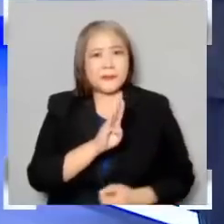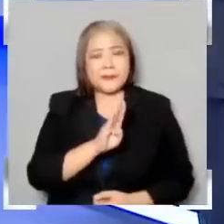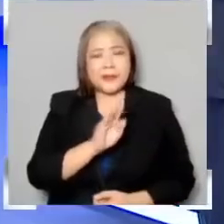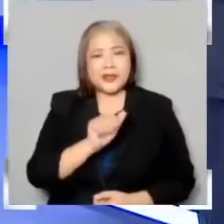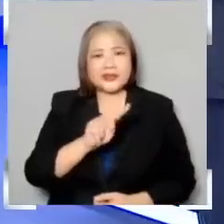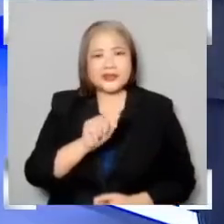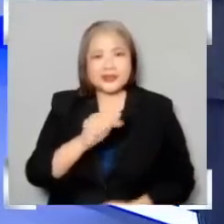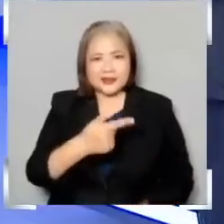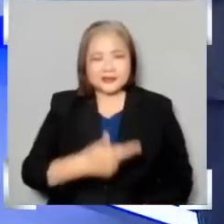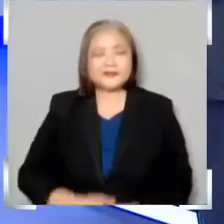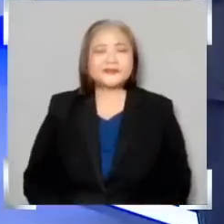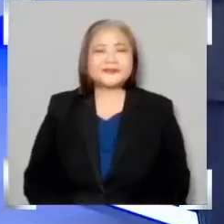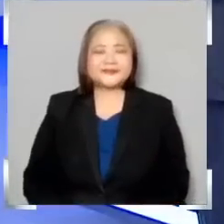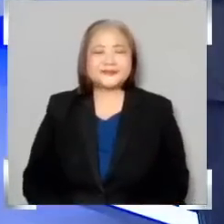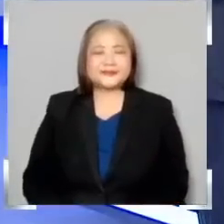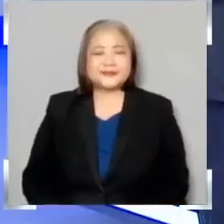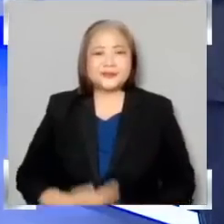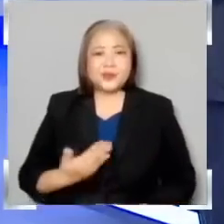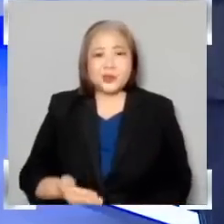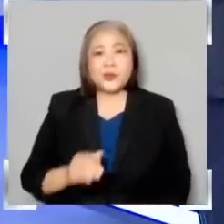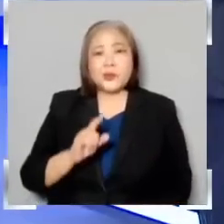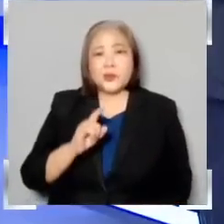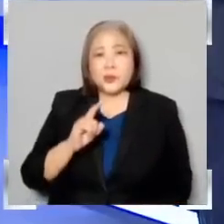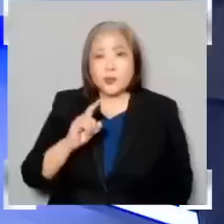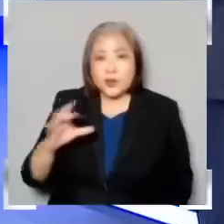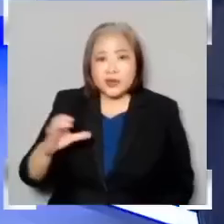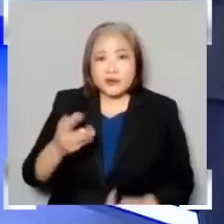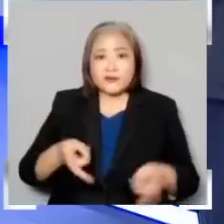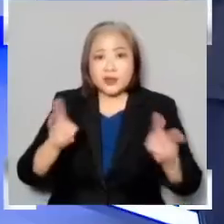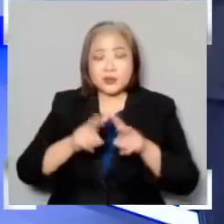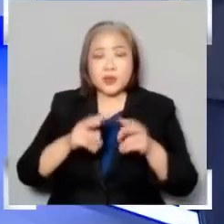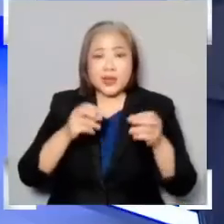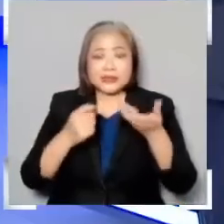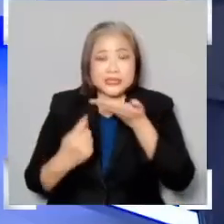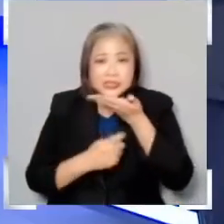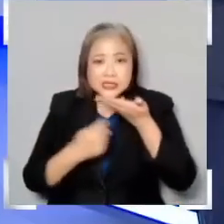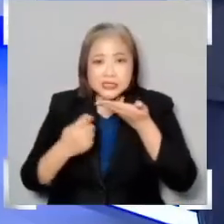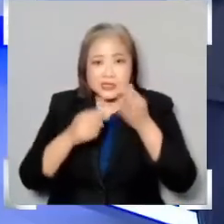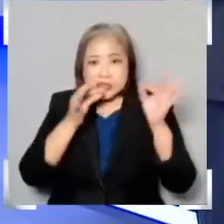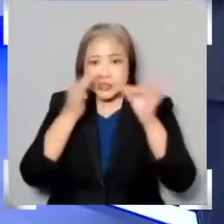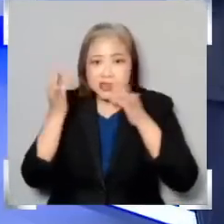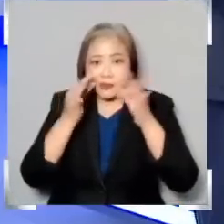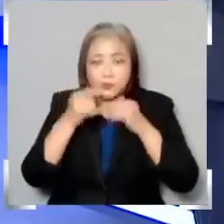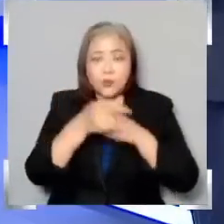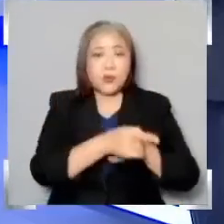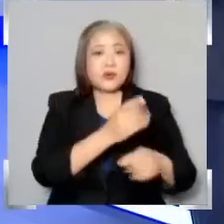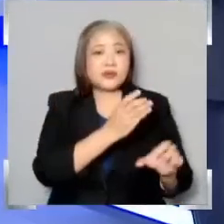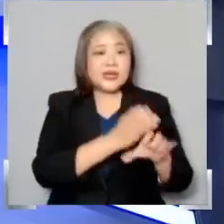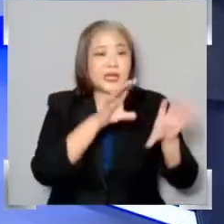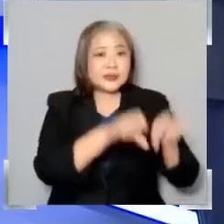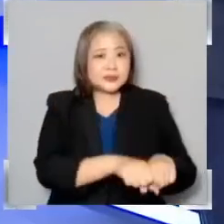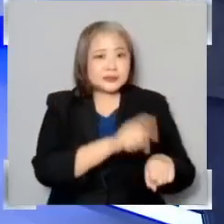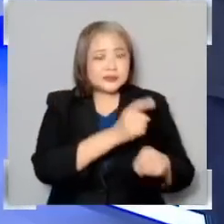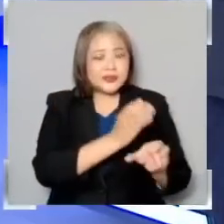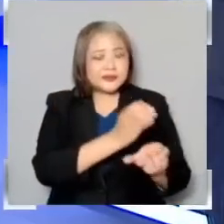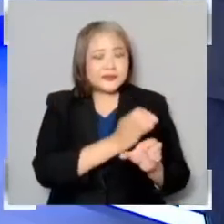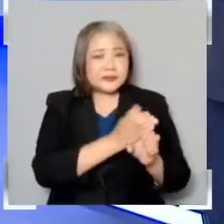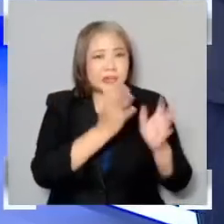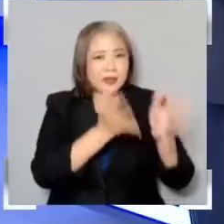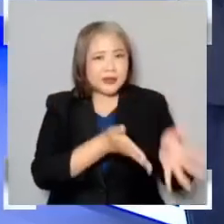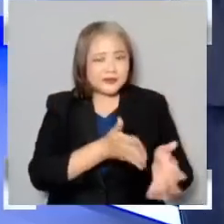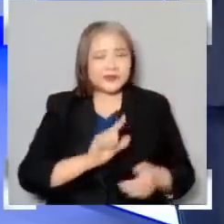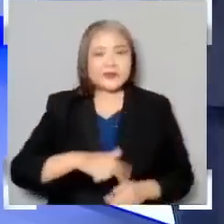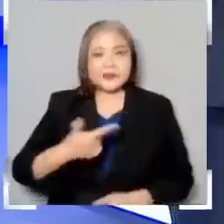Mahigit 100 milyong pisong halaga ng umano'y shabu ang nasamsam sa inabandonang sasakyan sa Parañaque. Saksi, si Emil